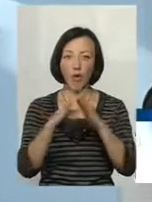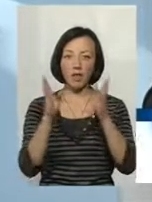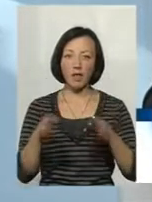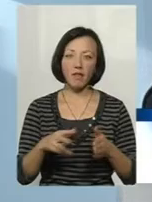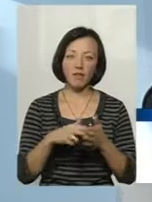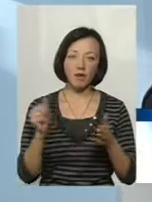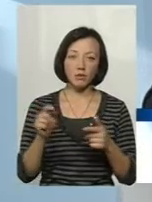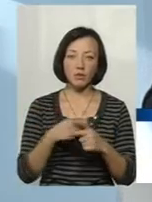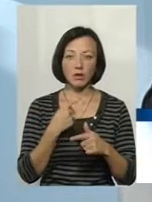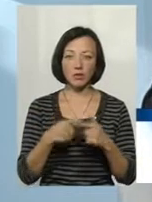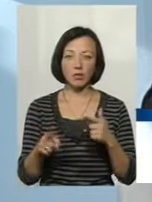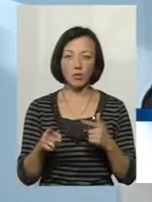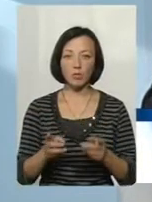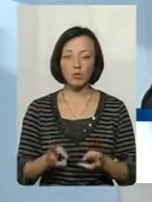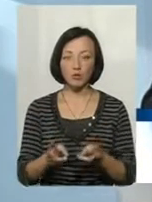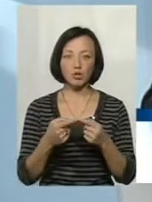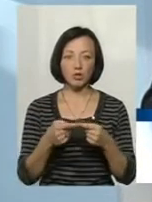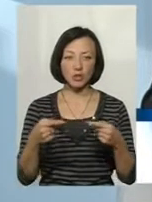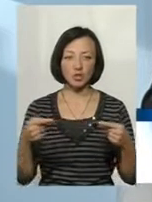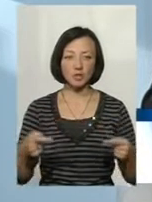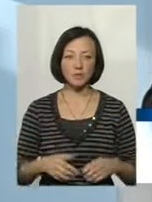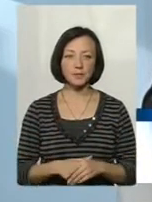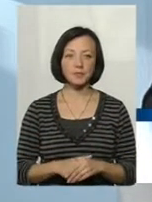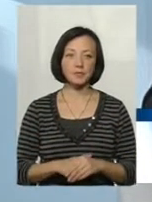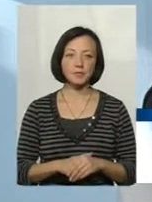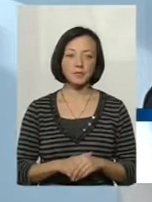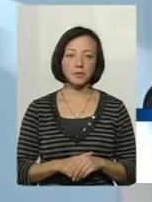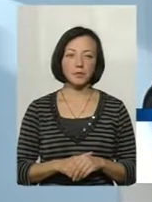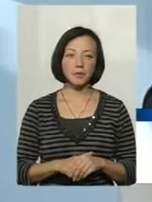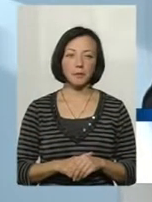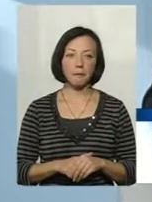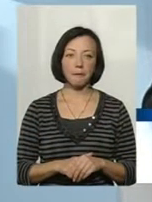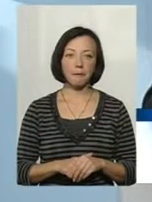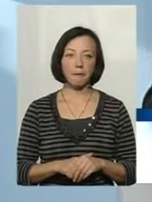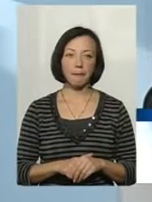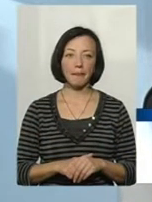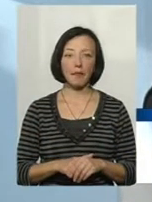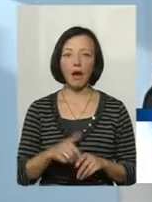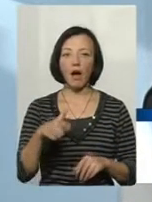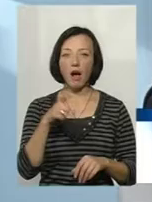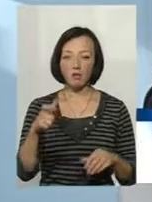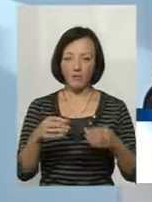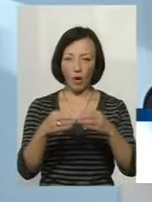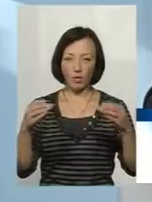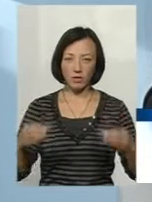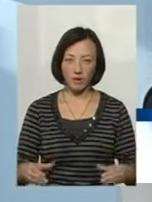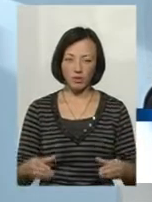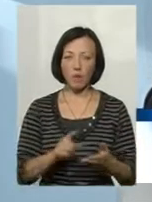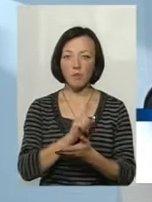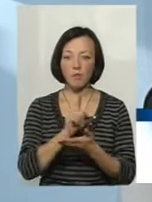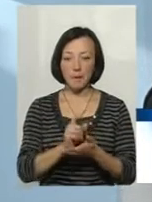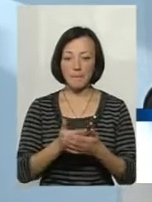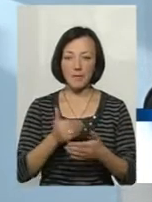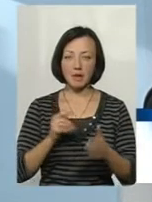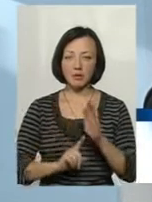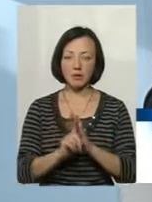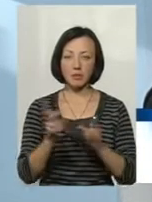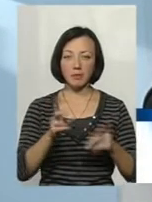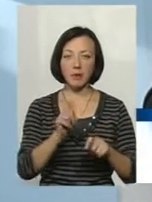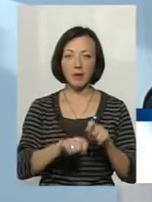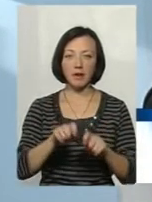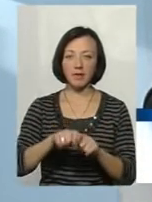чи там пічка, чи інший опалювальний прилад, конвектор, скажімо. Обов'язково перед запуском потрібно